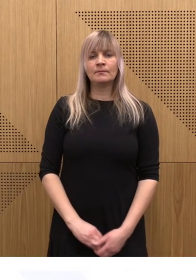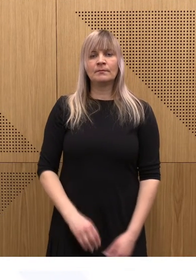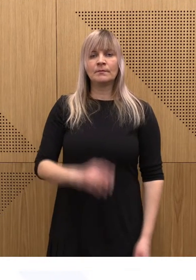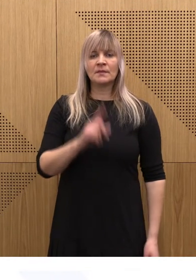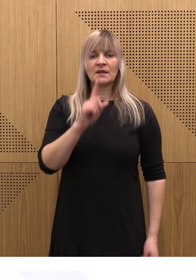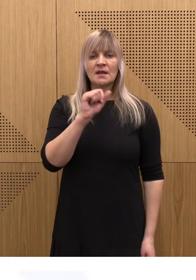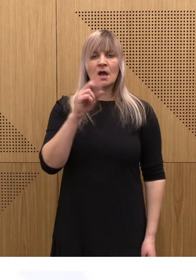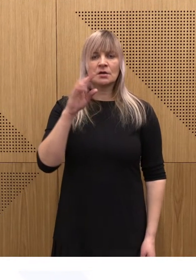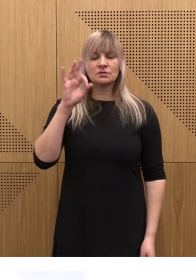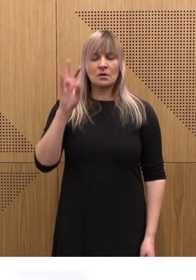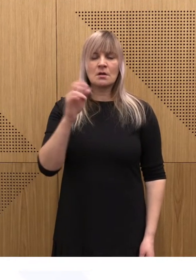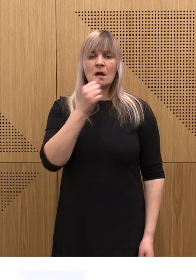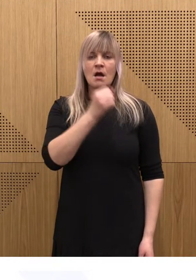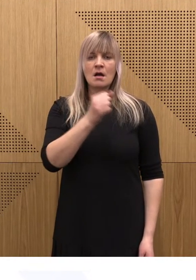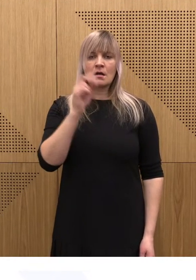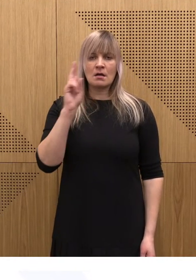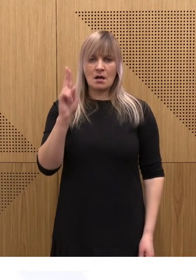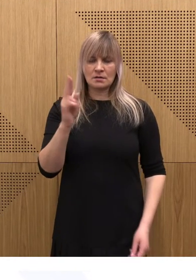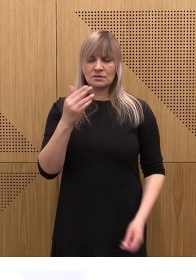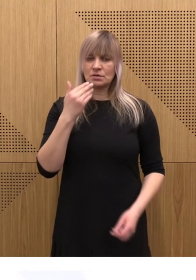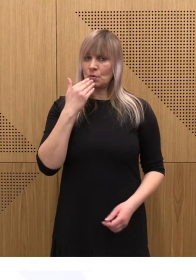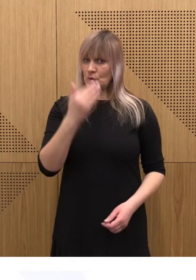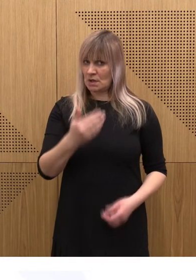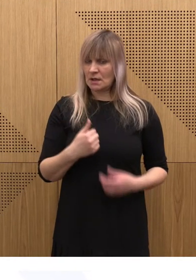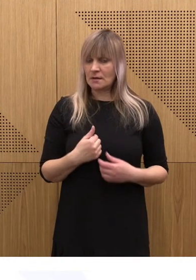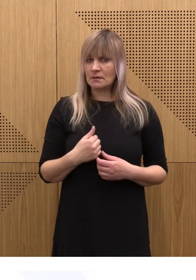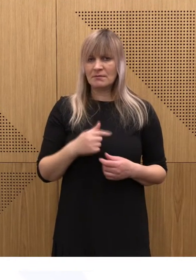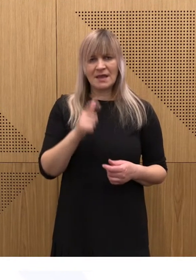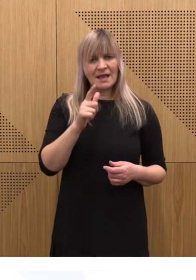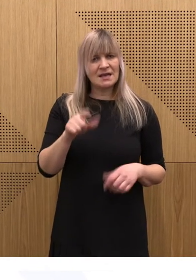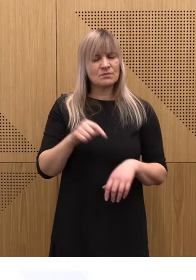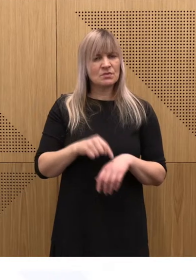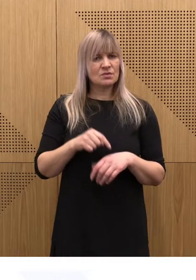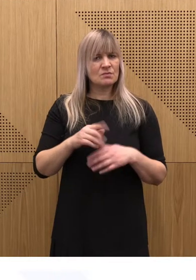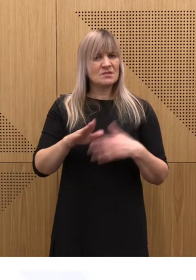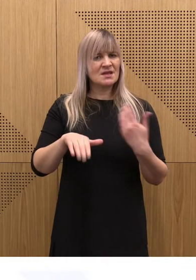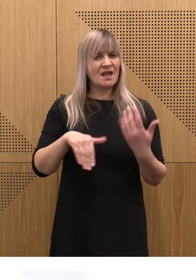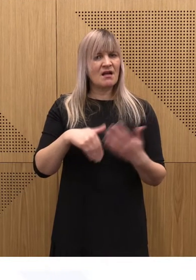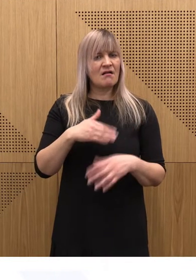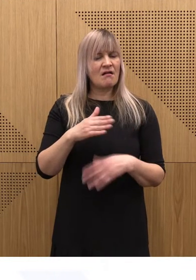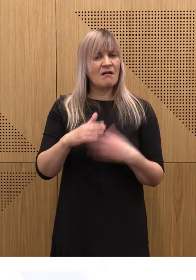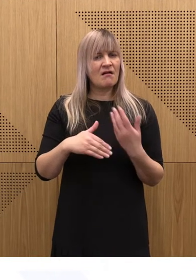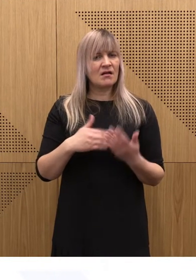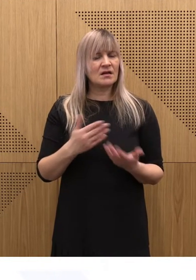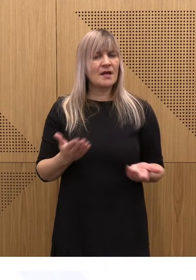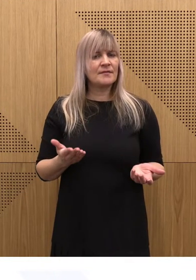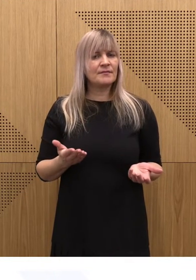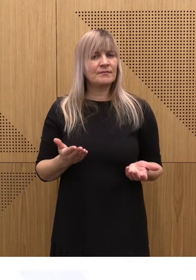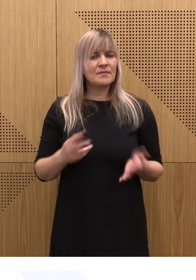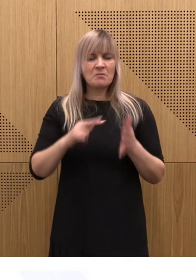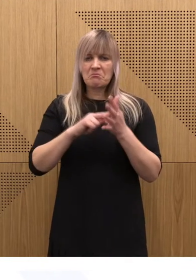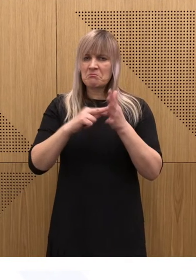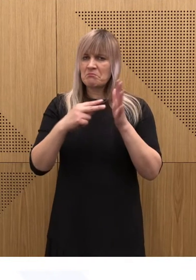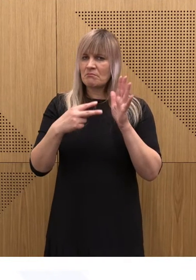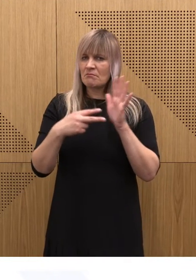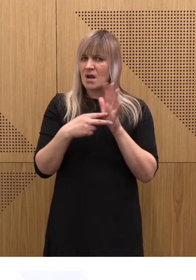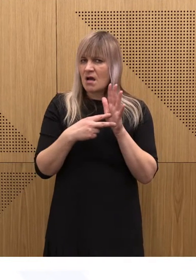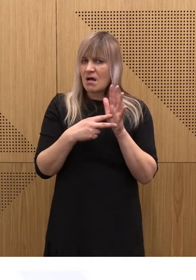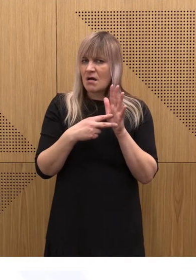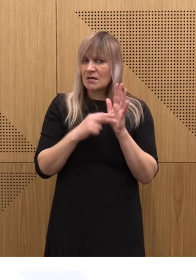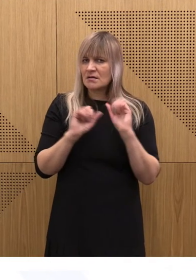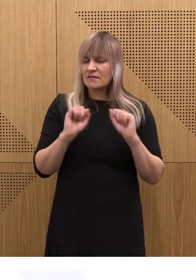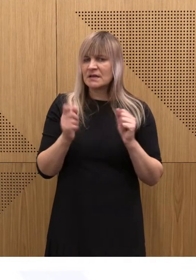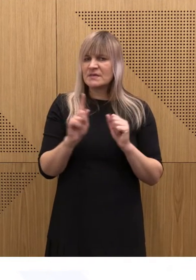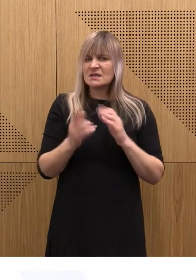Tiina Jaaks on Aktuaalne Kaamera. Inimestele on jäänud väga segaseks see, et millisel plaani järgi või millistel